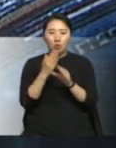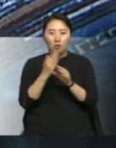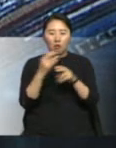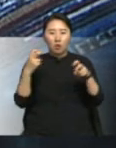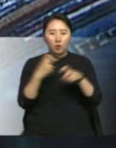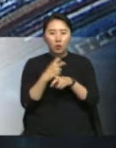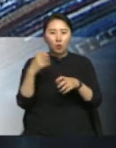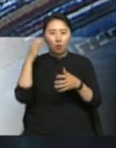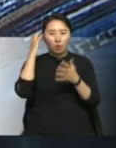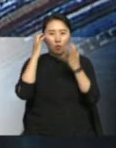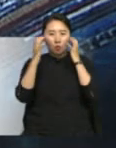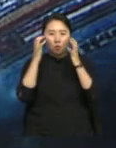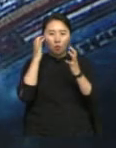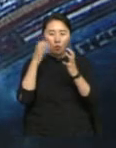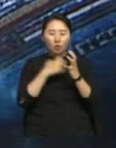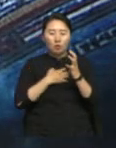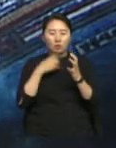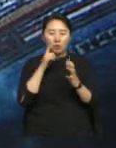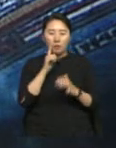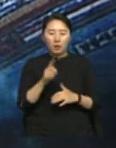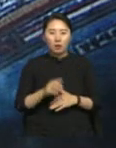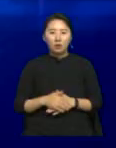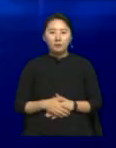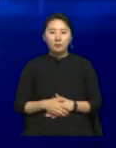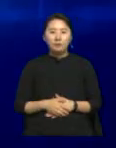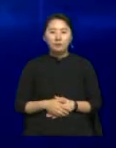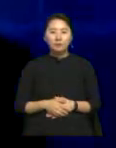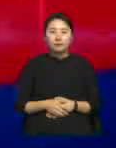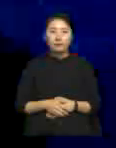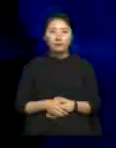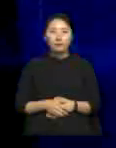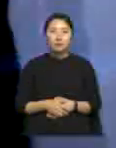교통난을 우려하는 목소리가 큽니다. 지혁배 기자입니다.